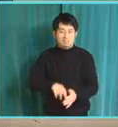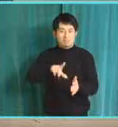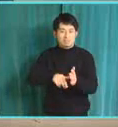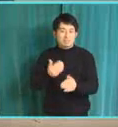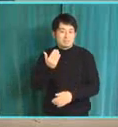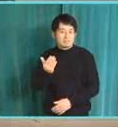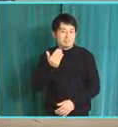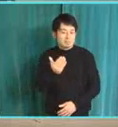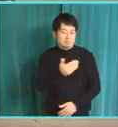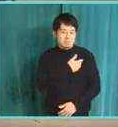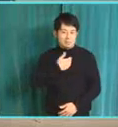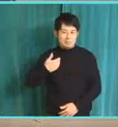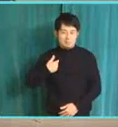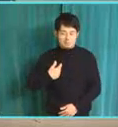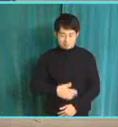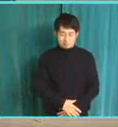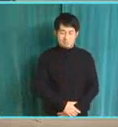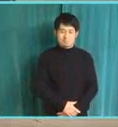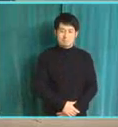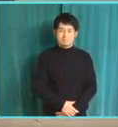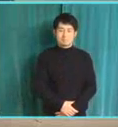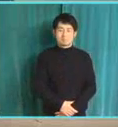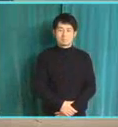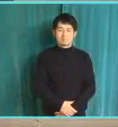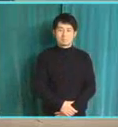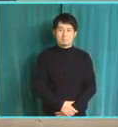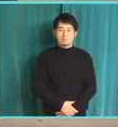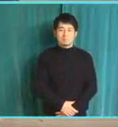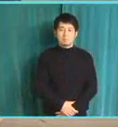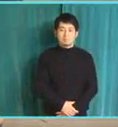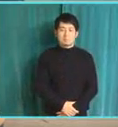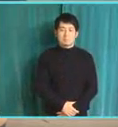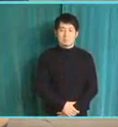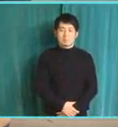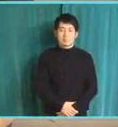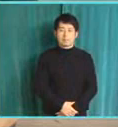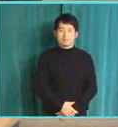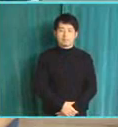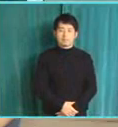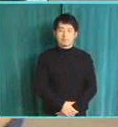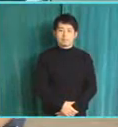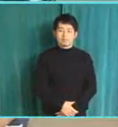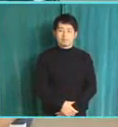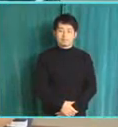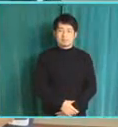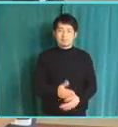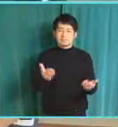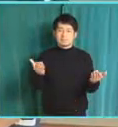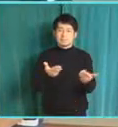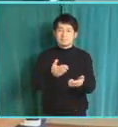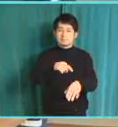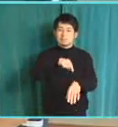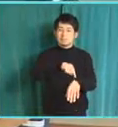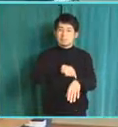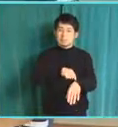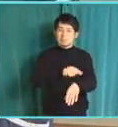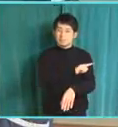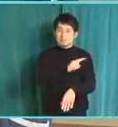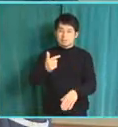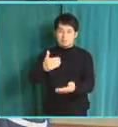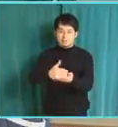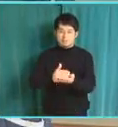ば伺っていただいて聞くことができます。 はい、続いて勤務体系について教えてください